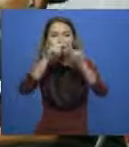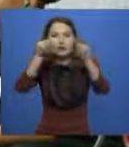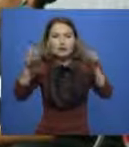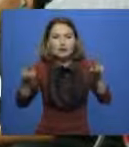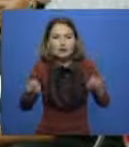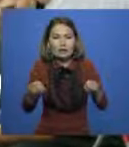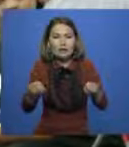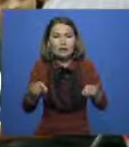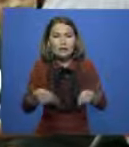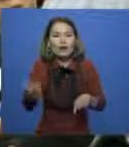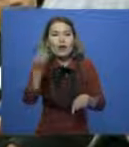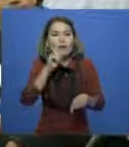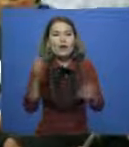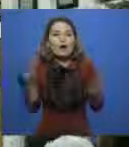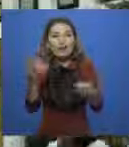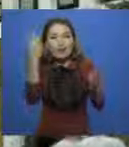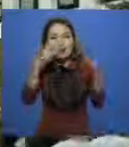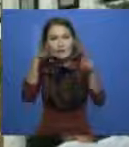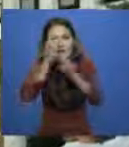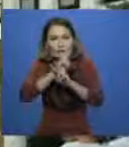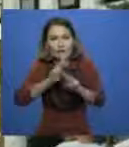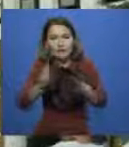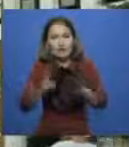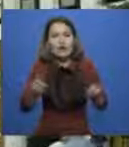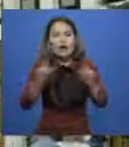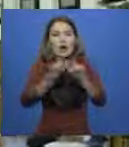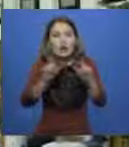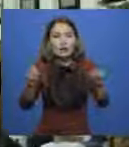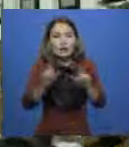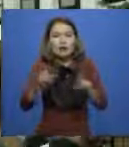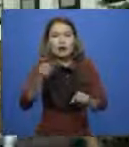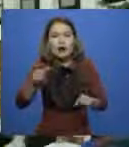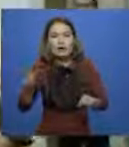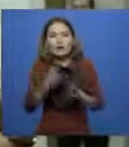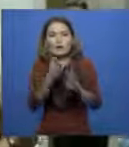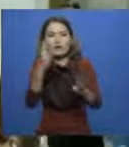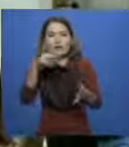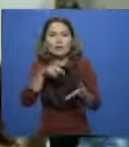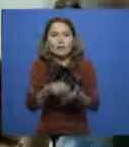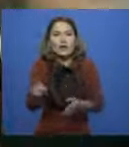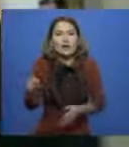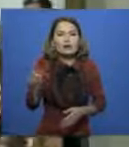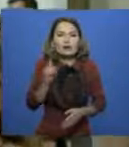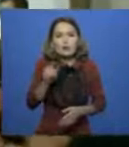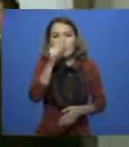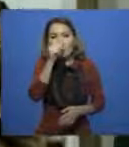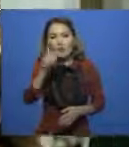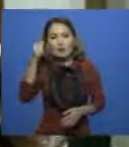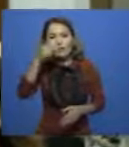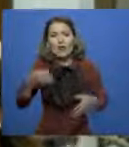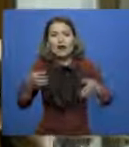белгісіз. Дегенмен Нью-Йорктегі 5-ші авенюда орналасқан сауда ғимаратының жан жағында адамдар шатыр тігіп, кезекке тұрып жатыр. Былтыр